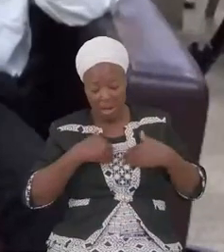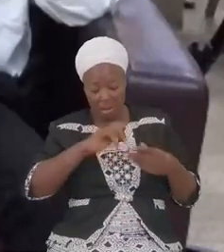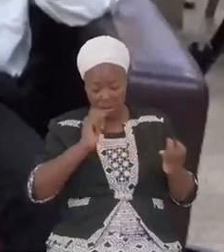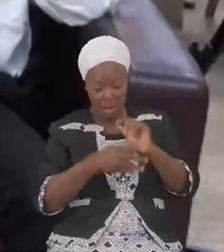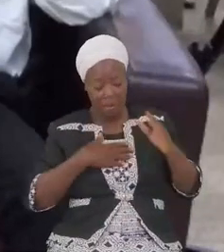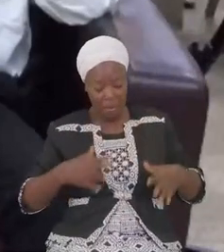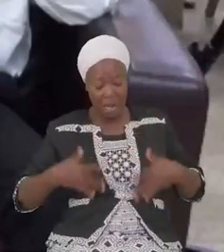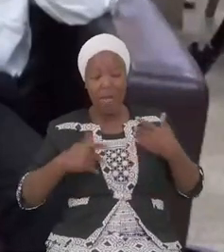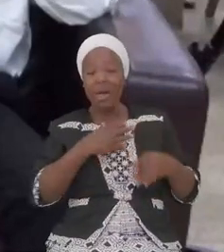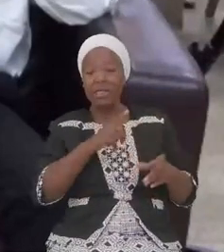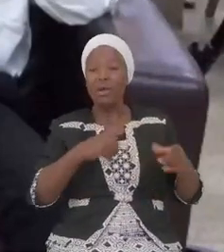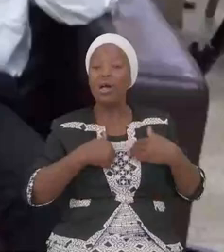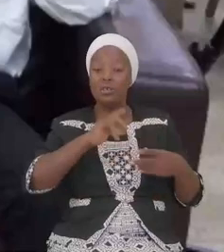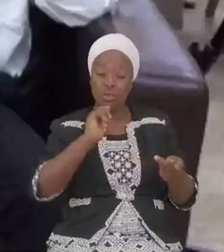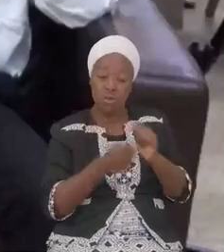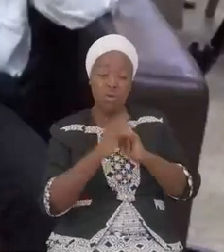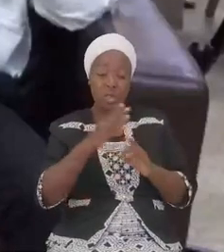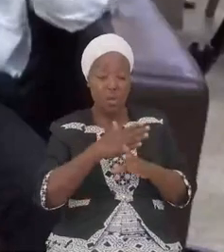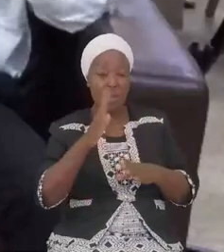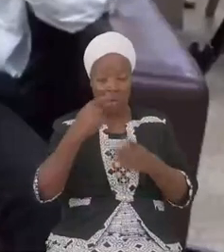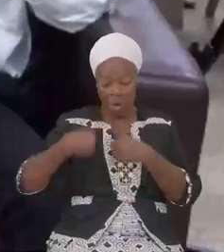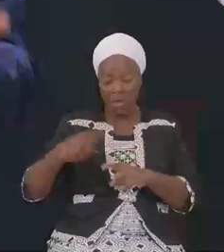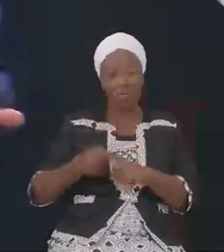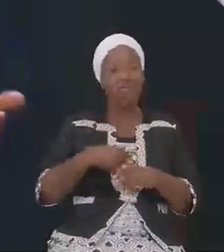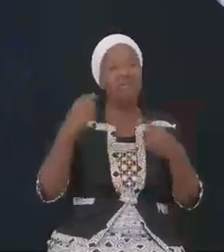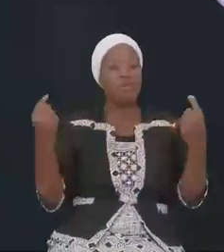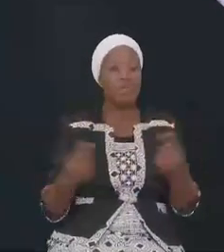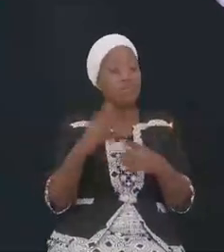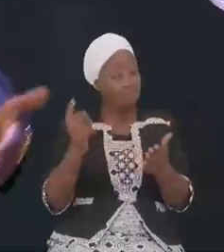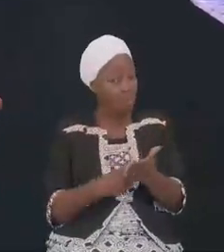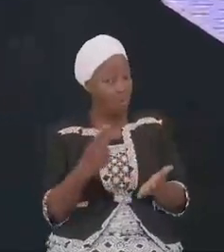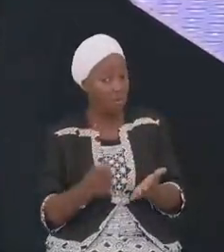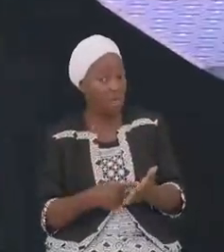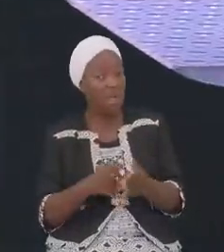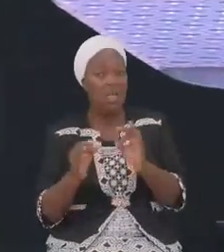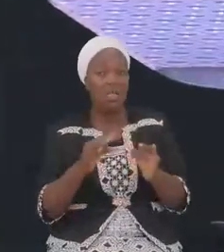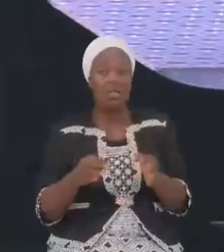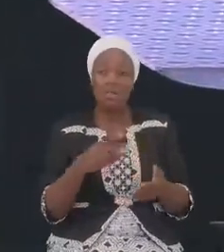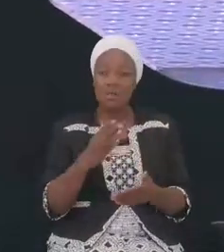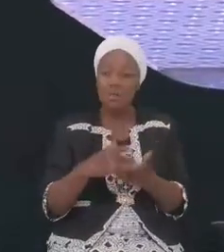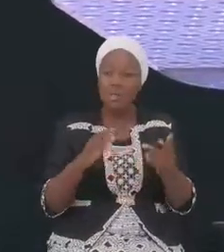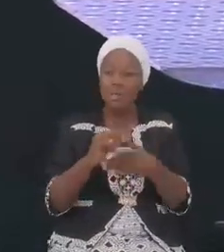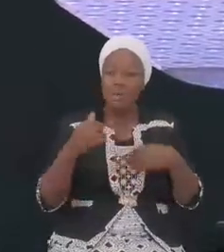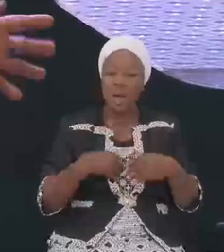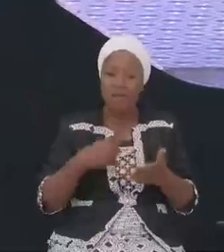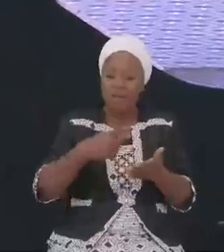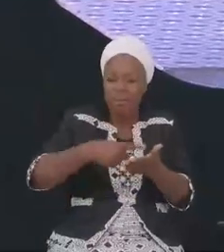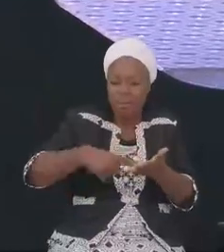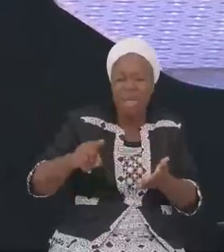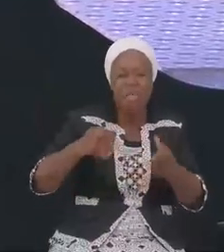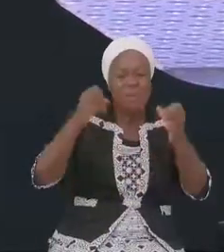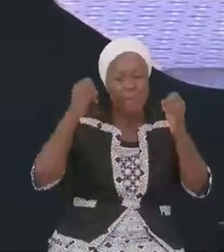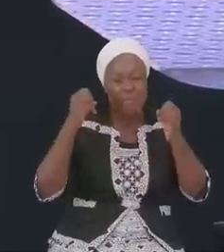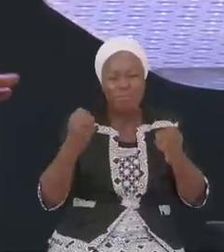ôté ton cœur de ton iniquité. Parfois, c'est quelque chose pour laquelle tu